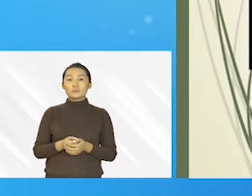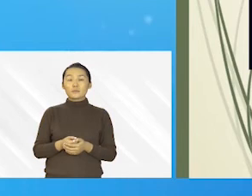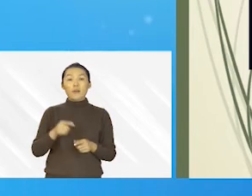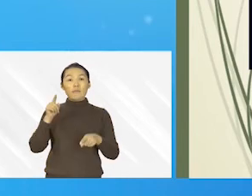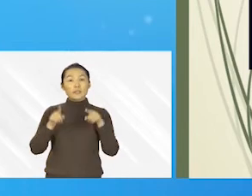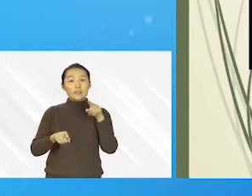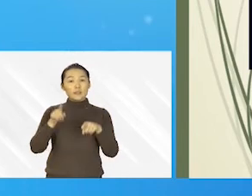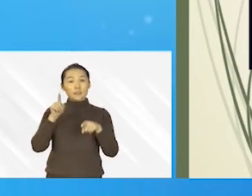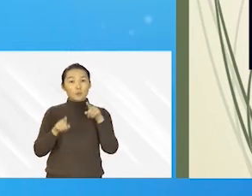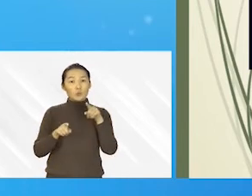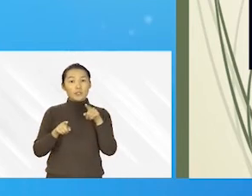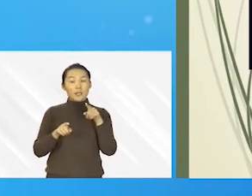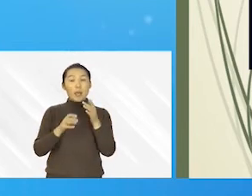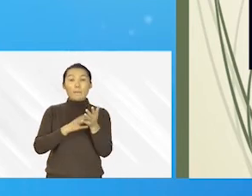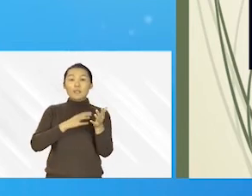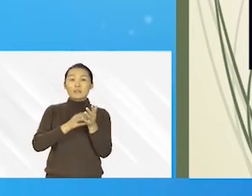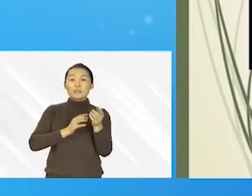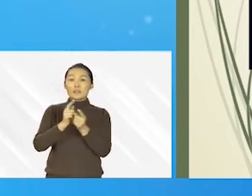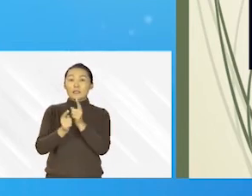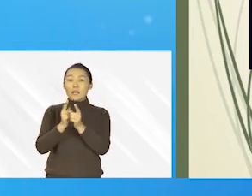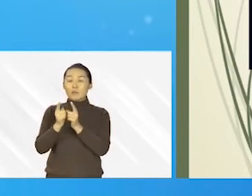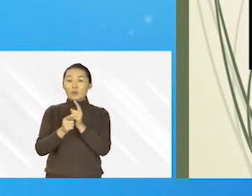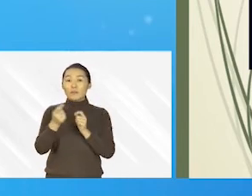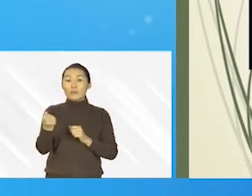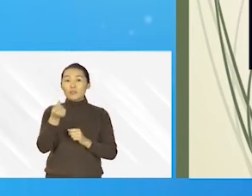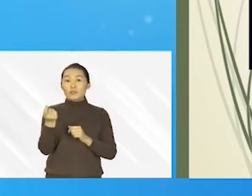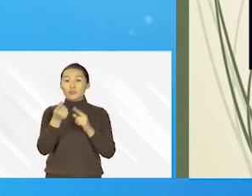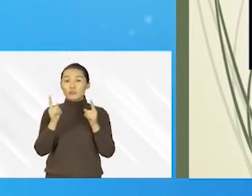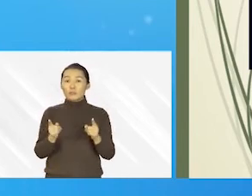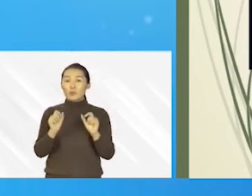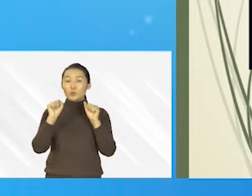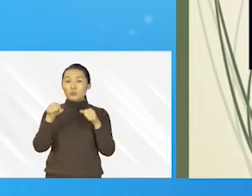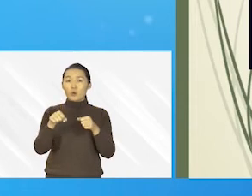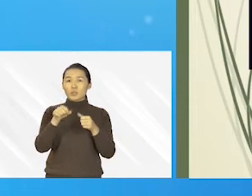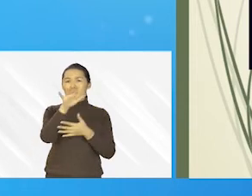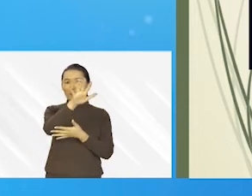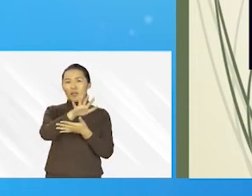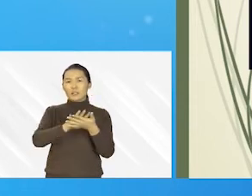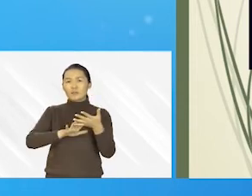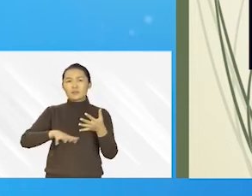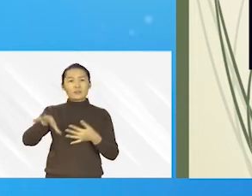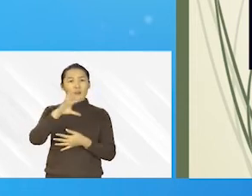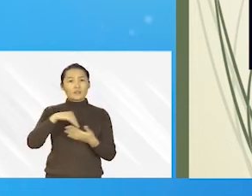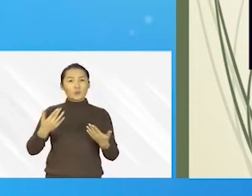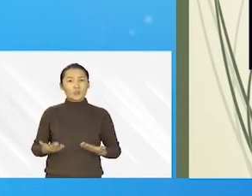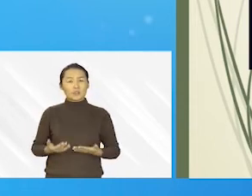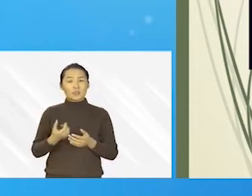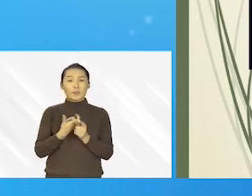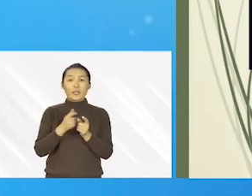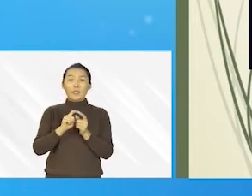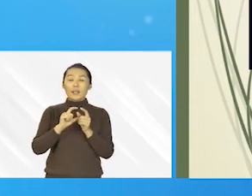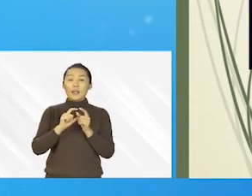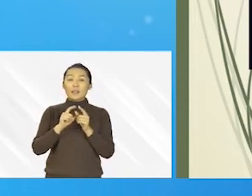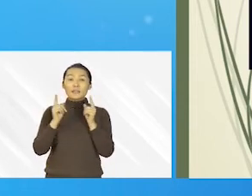А в некоторых случаях при недостатке гормонов личиночный период может затягиваться на всю жизнь, и на этой